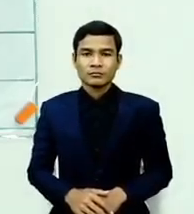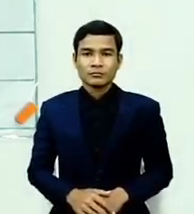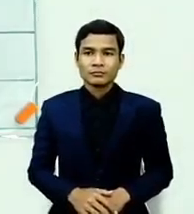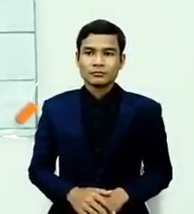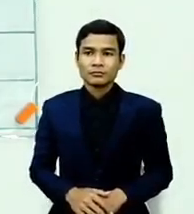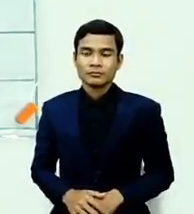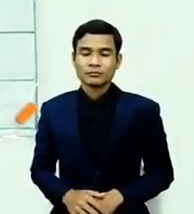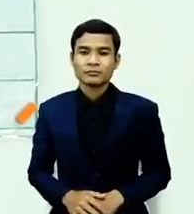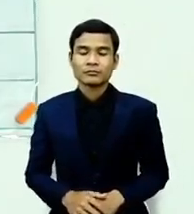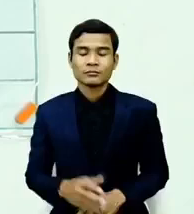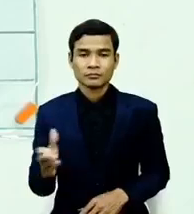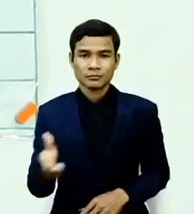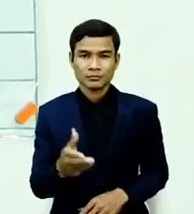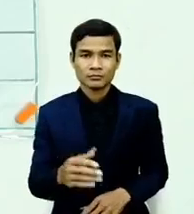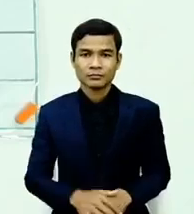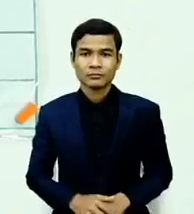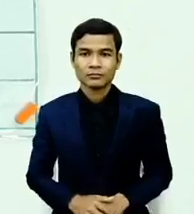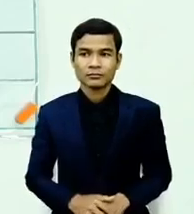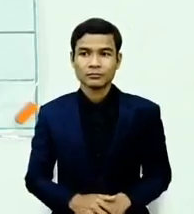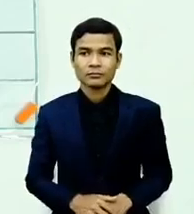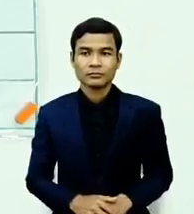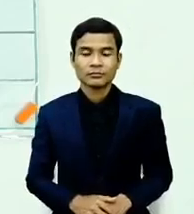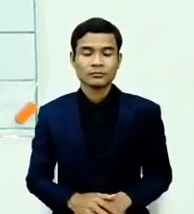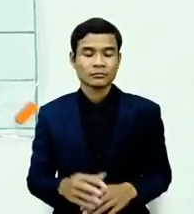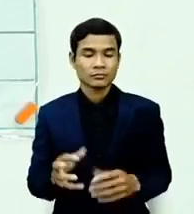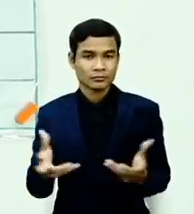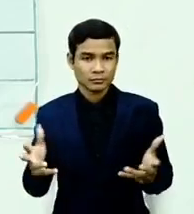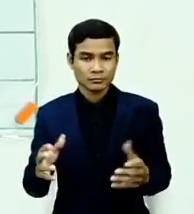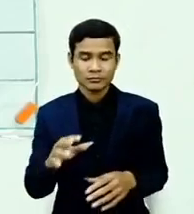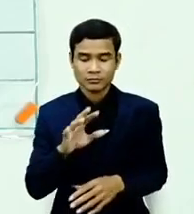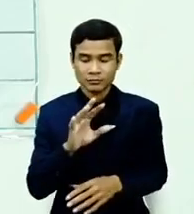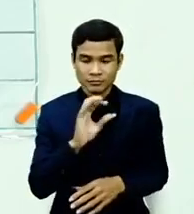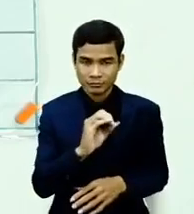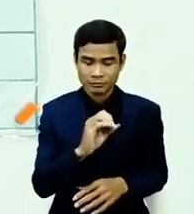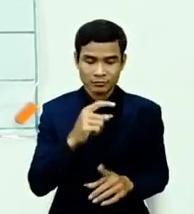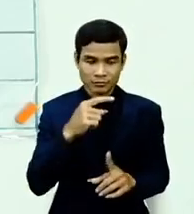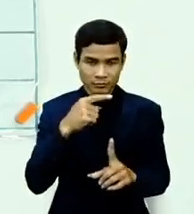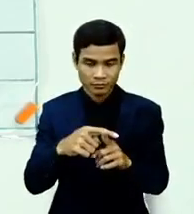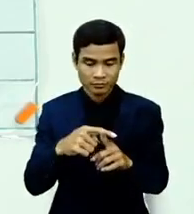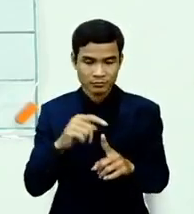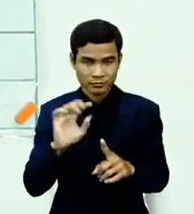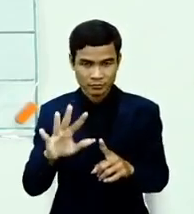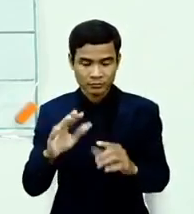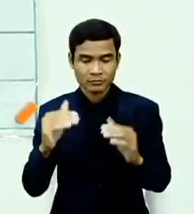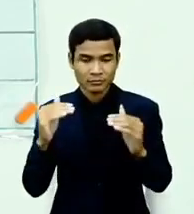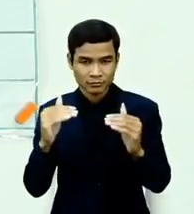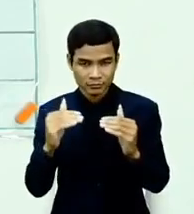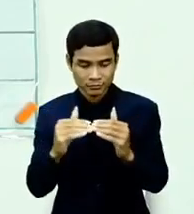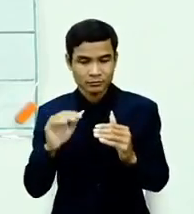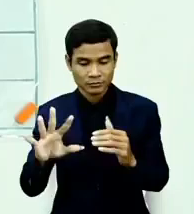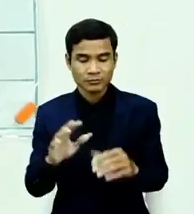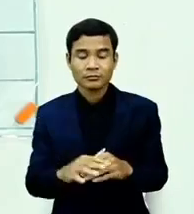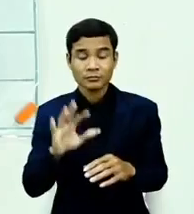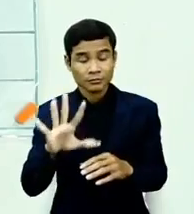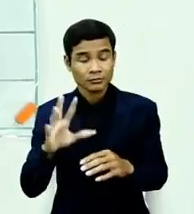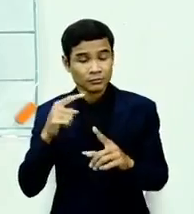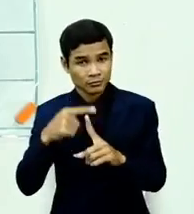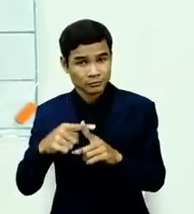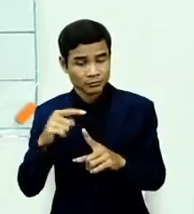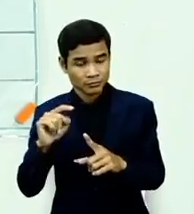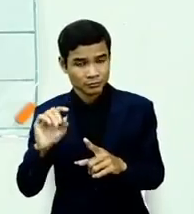ដល់យើងគិតថាម៉េចកូនចាថាយ៉ាងម៉េច0បូកនឹង5ក៏5ខាងនេះចា5បូកនឹង0